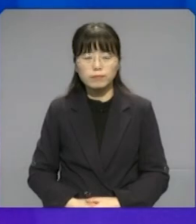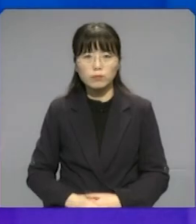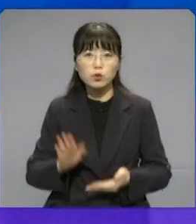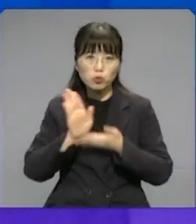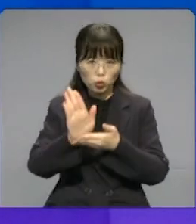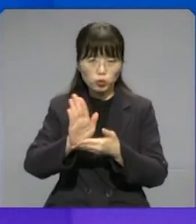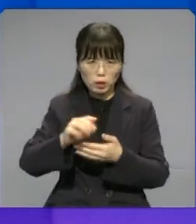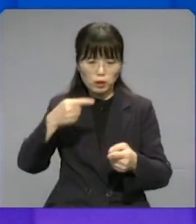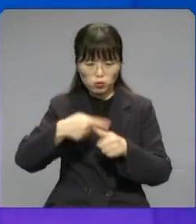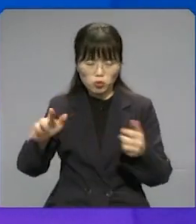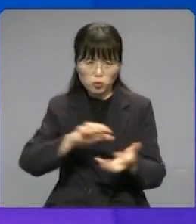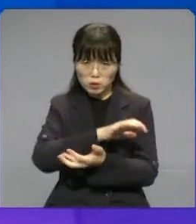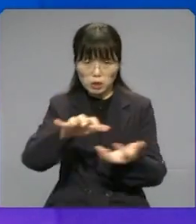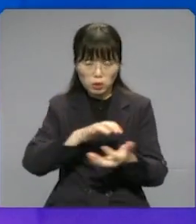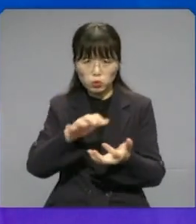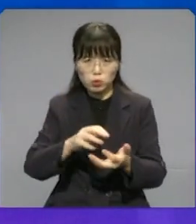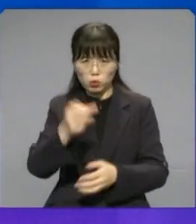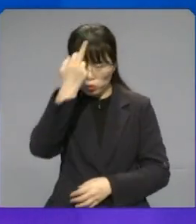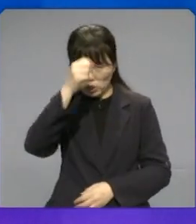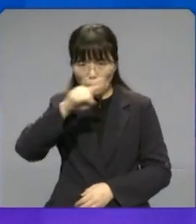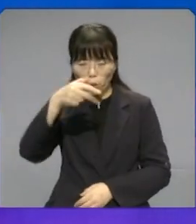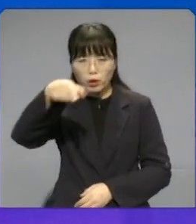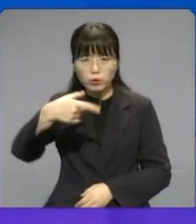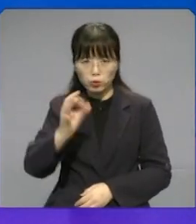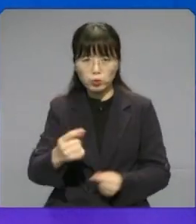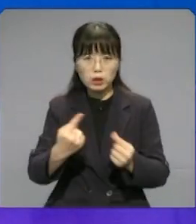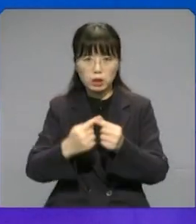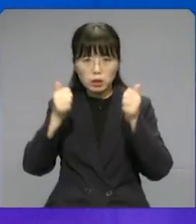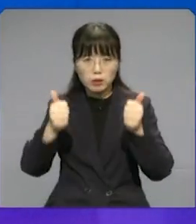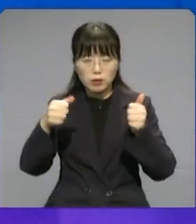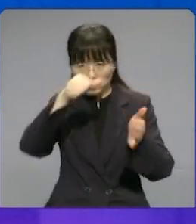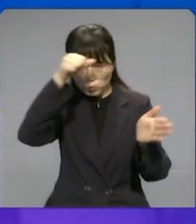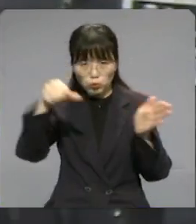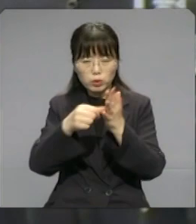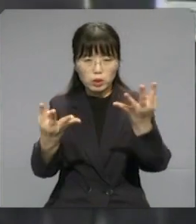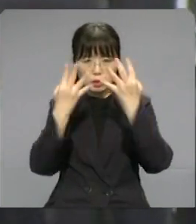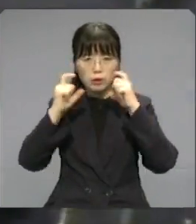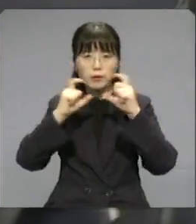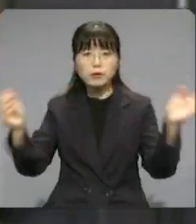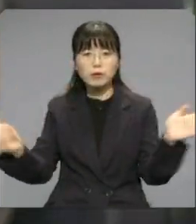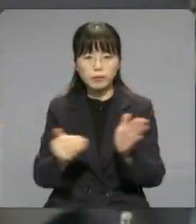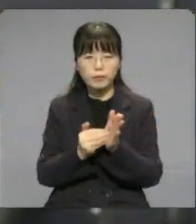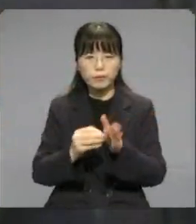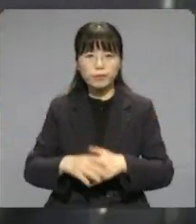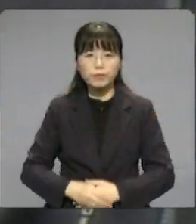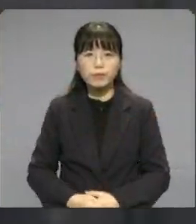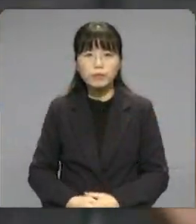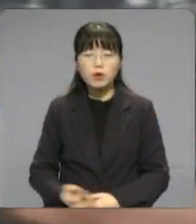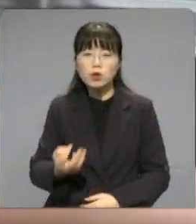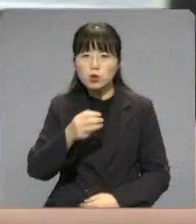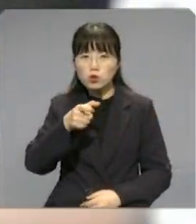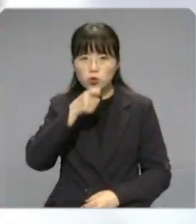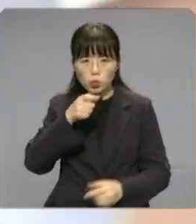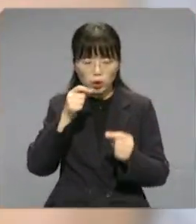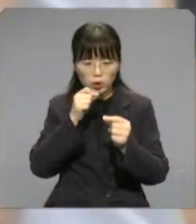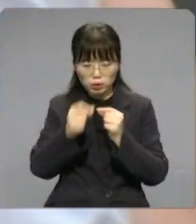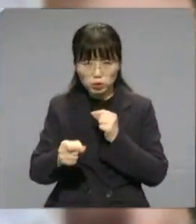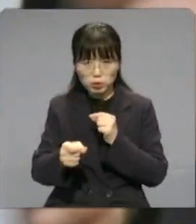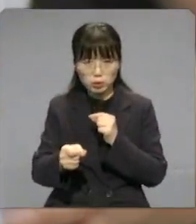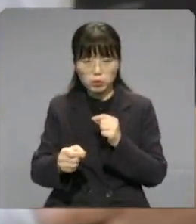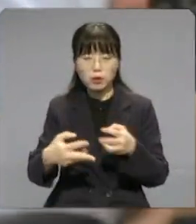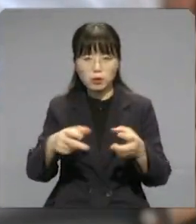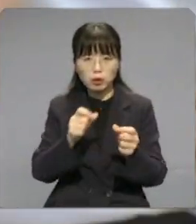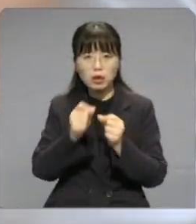분당 흉기난동 피고인 최원종이 일심 재판에서 무기 징역을 선고받았습니다 수원지법 성남지원